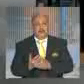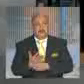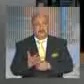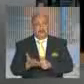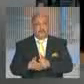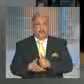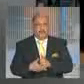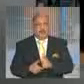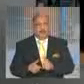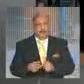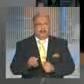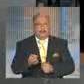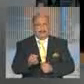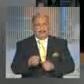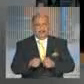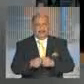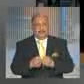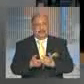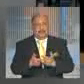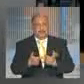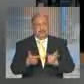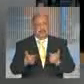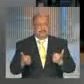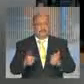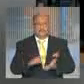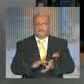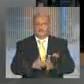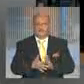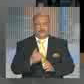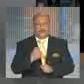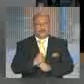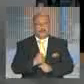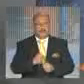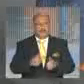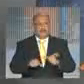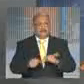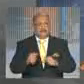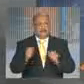من المنتجات البيولوجية موجهة إلى القارات الخمس.